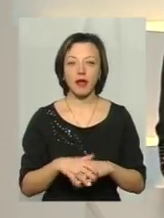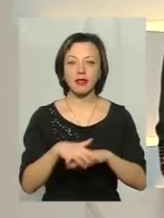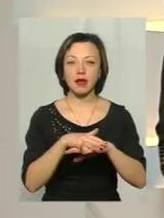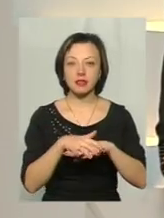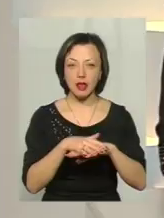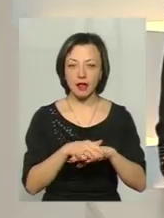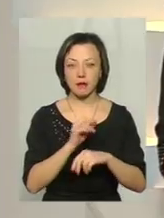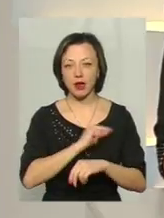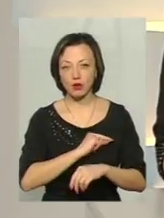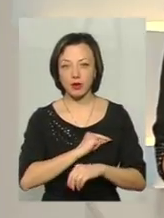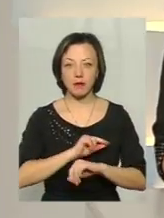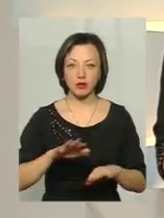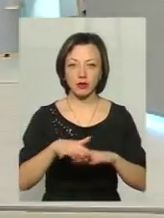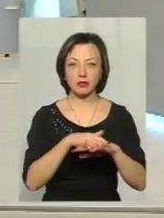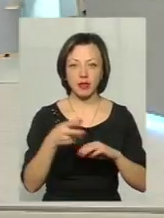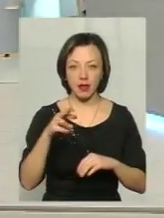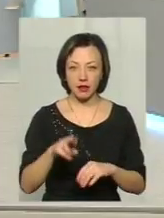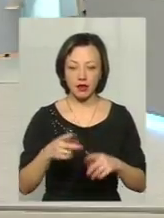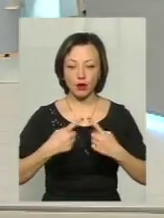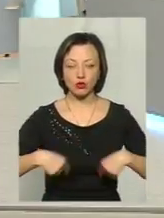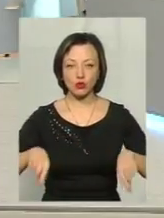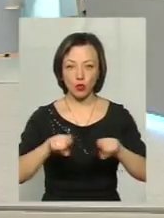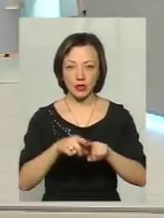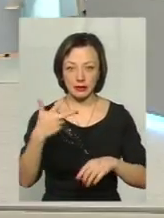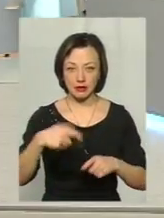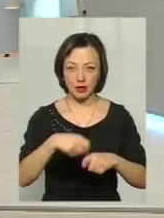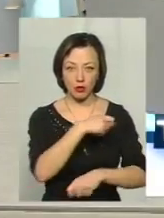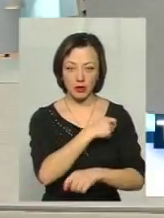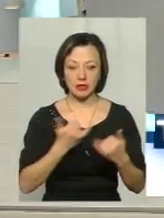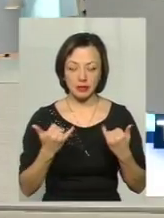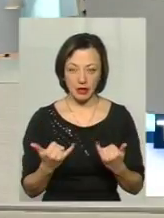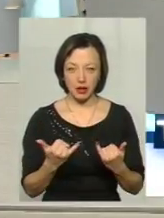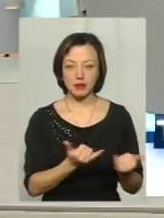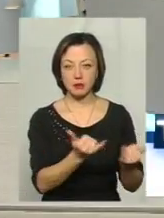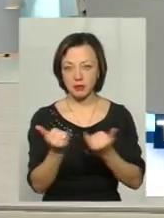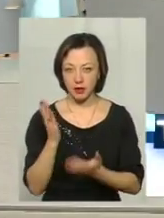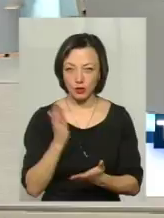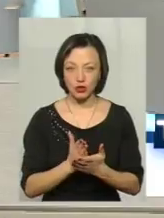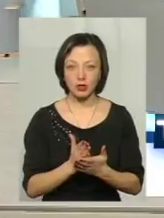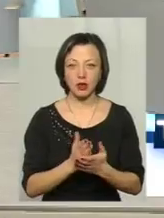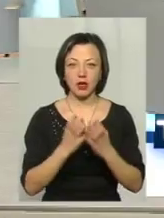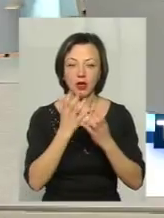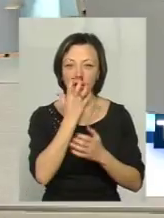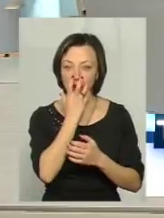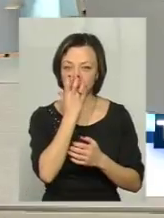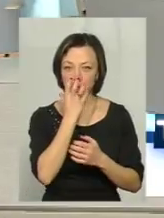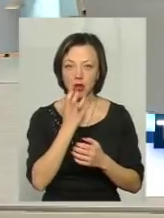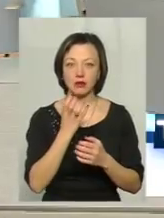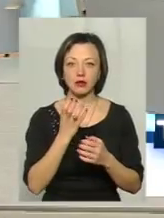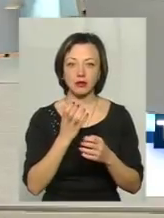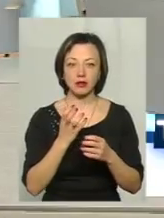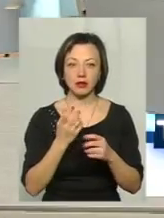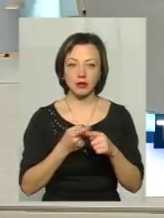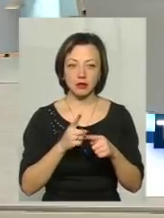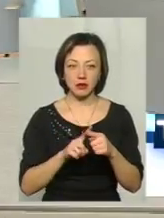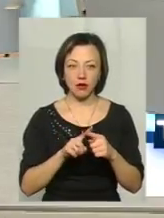Населення і працююче, і не працююче населення зони спостереження, воно на даний час забезпечено, як і респіраторами від радіоактивної пилі,